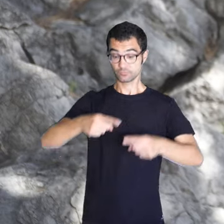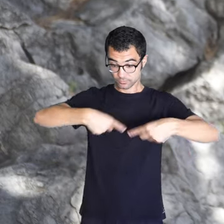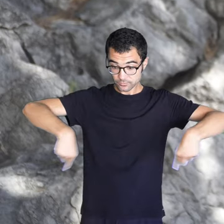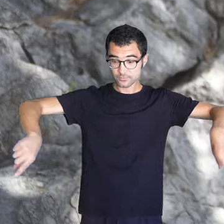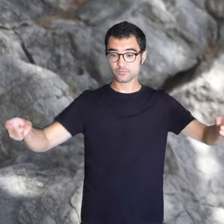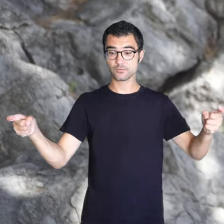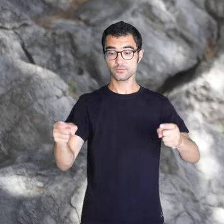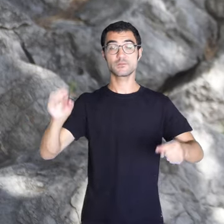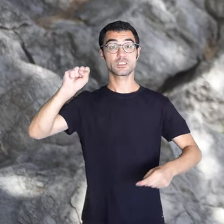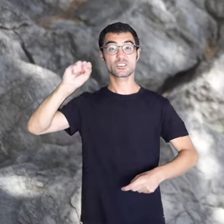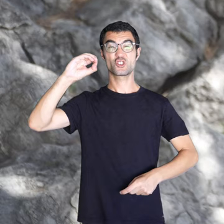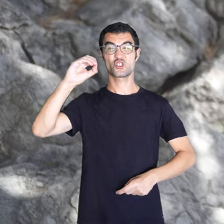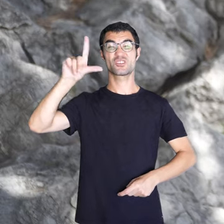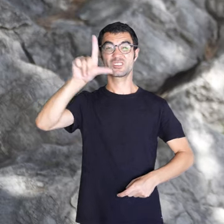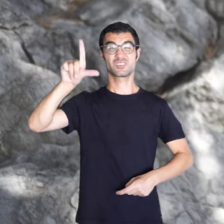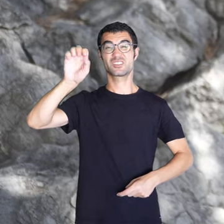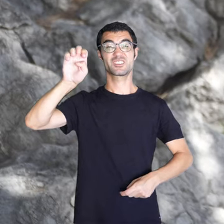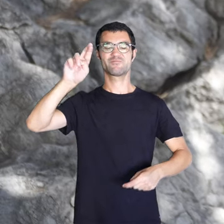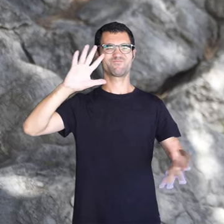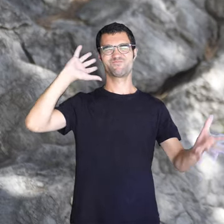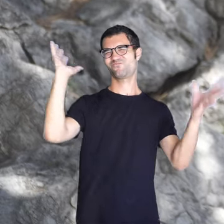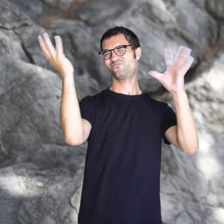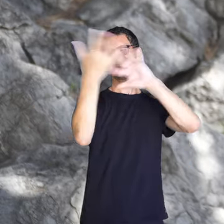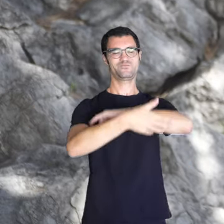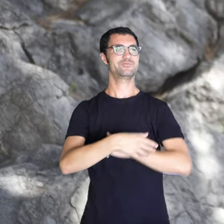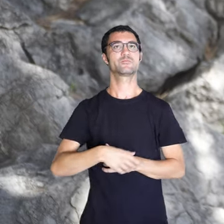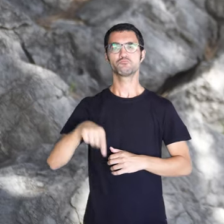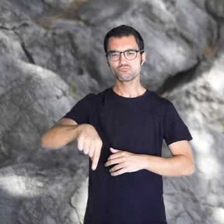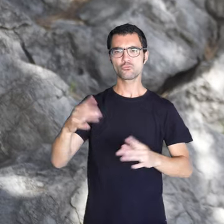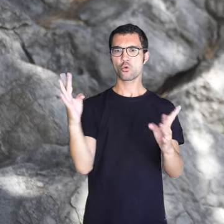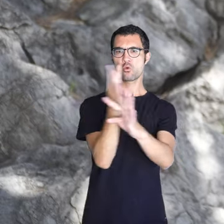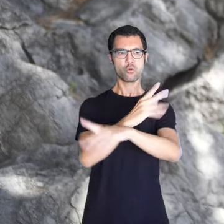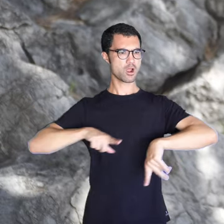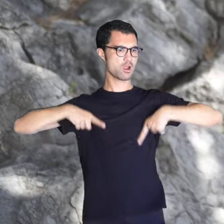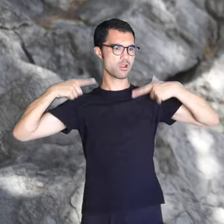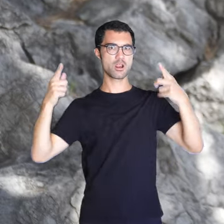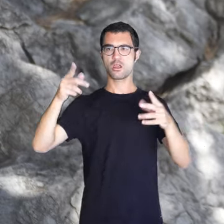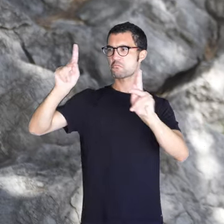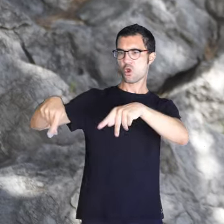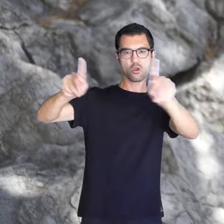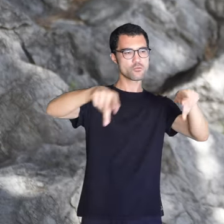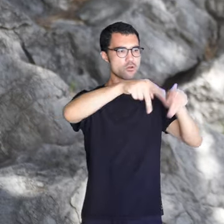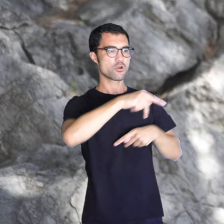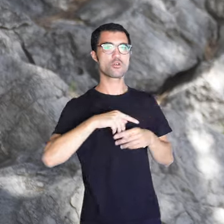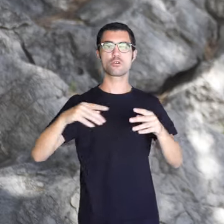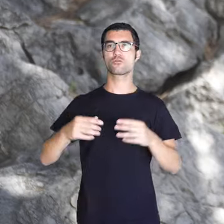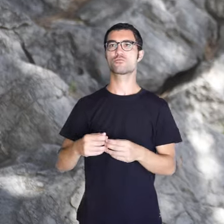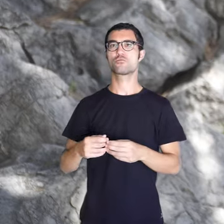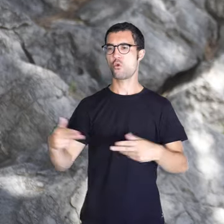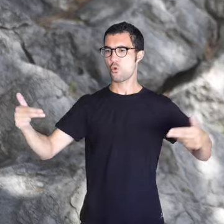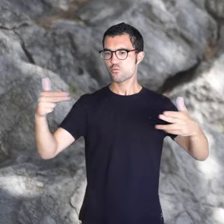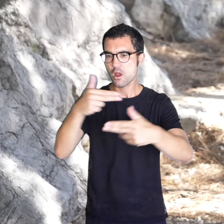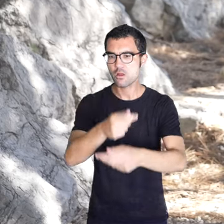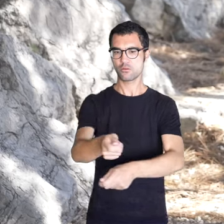vida, tant sigui de mercat, tant sigui de pesca, tant sigui d'especulatiu també, en tema de la